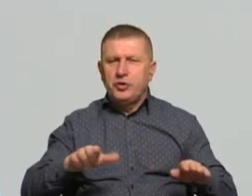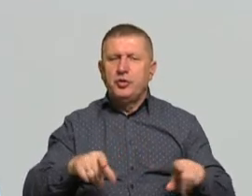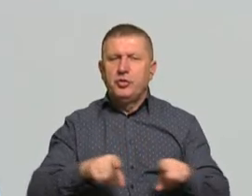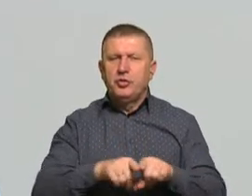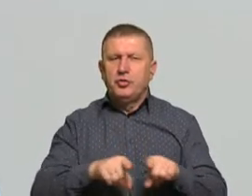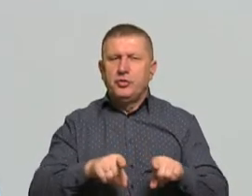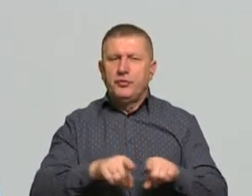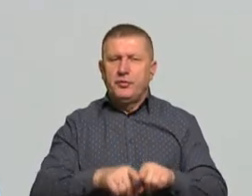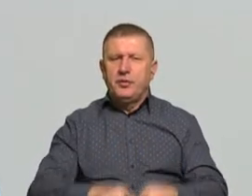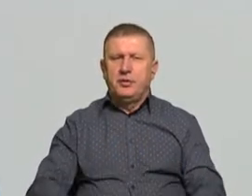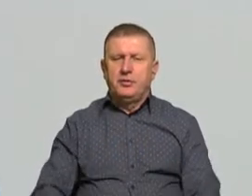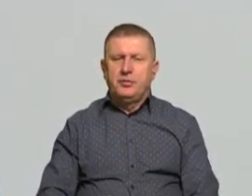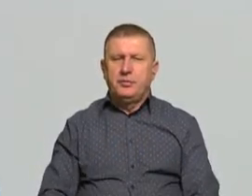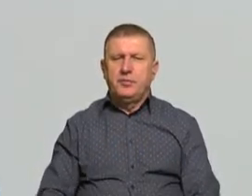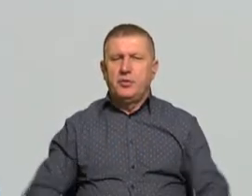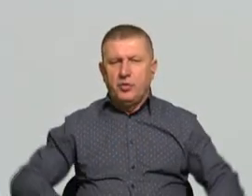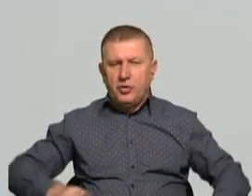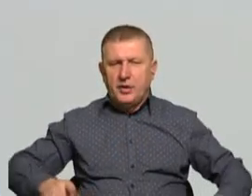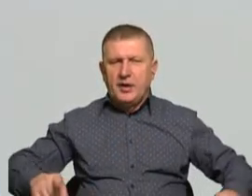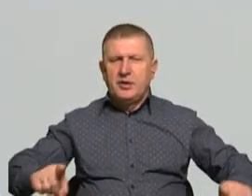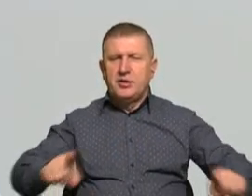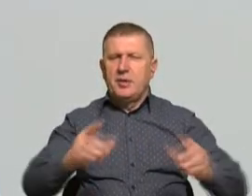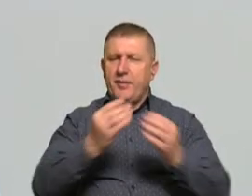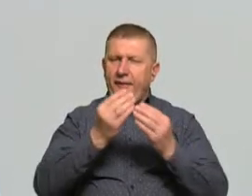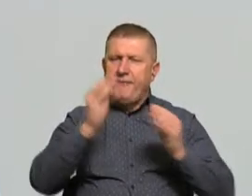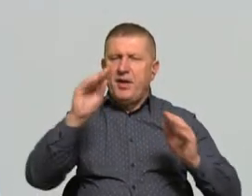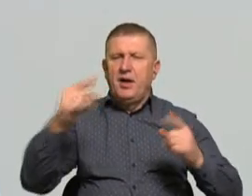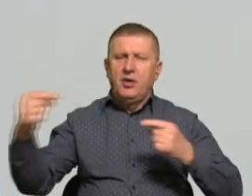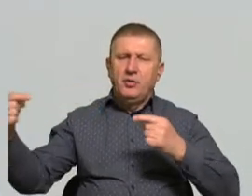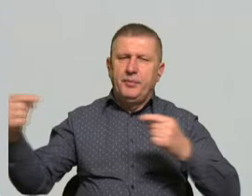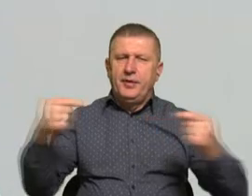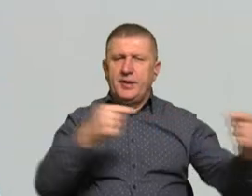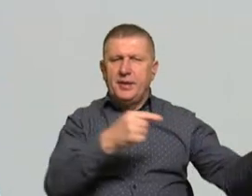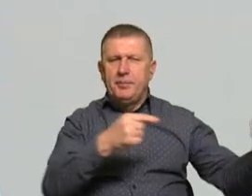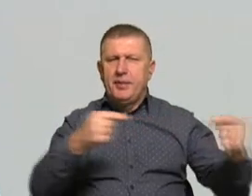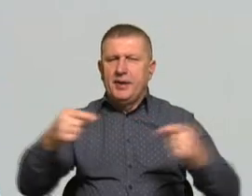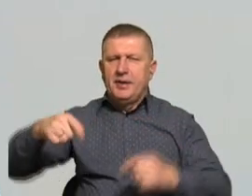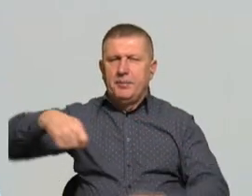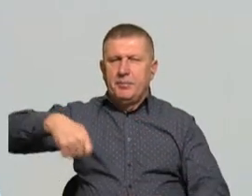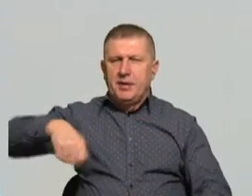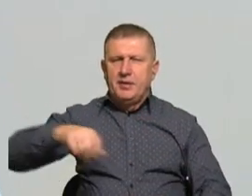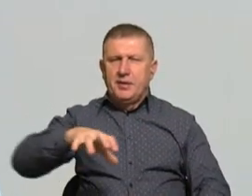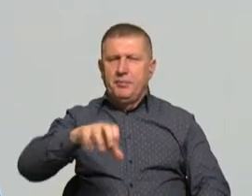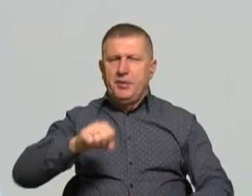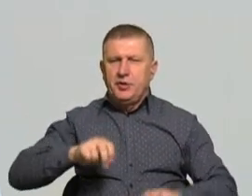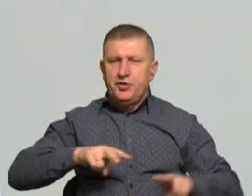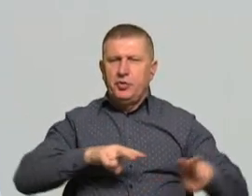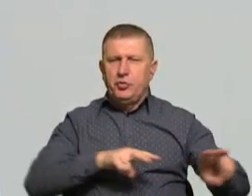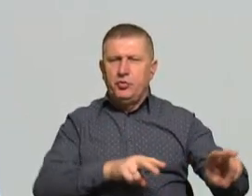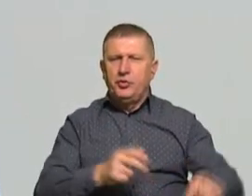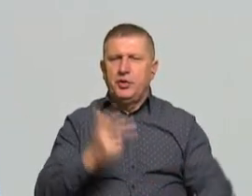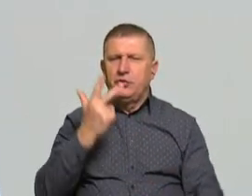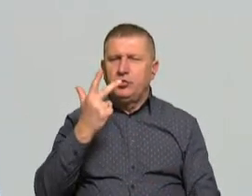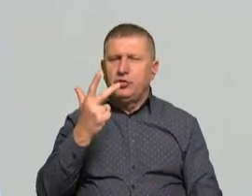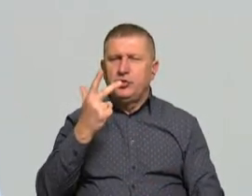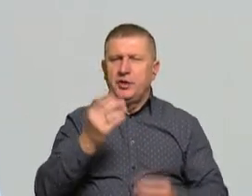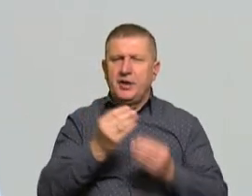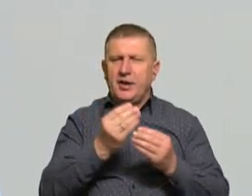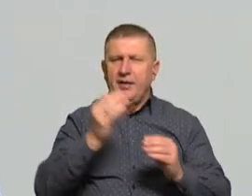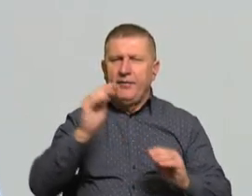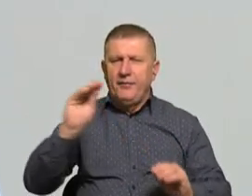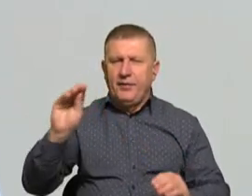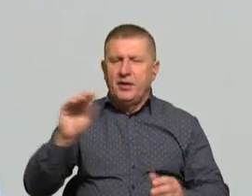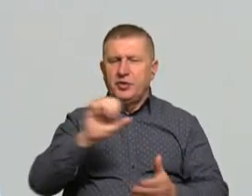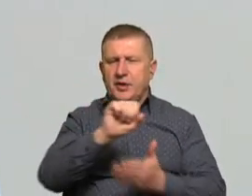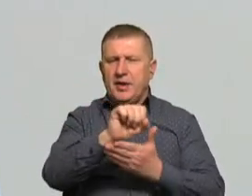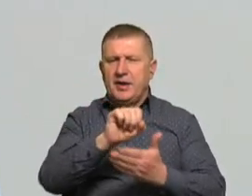również. Organizujemy wielką debatę prezydencką, w której biorą udział trzy największe redakcje w